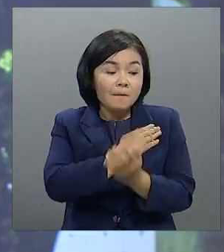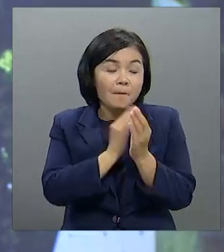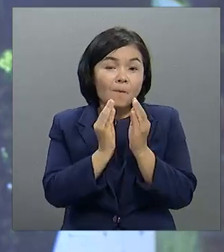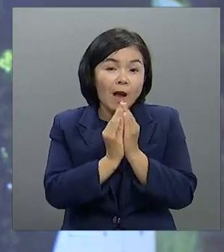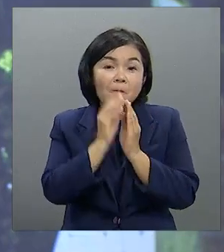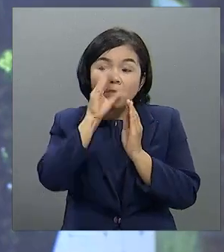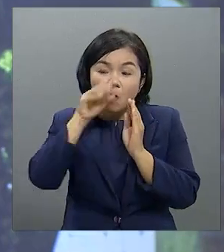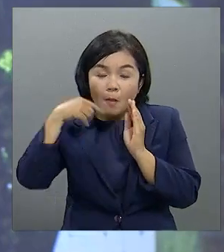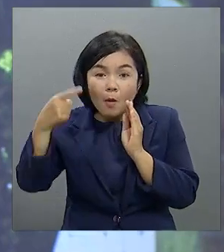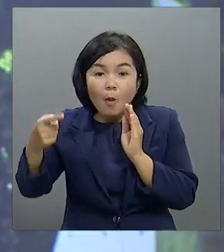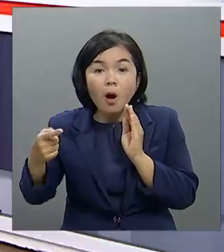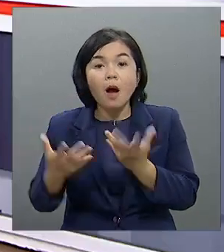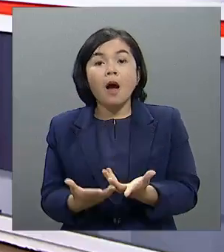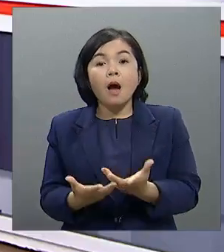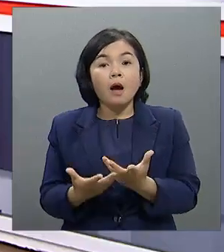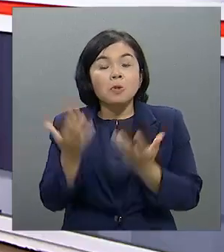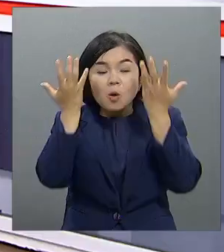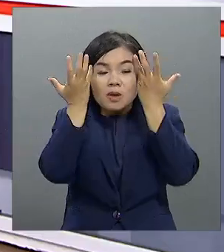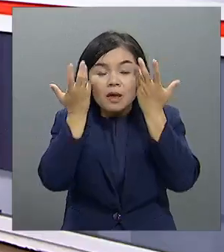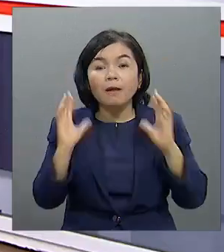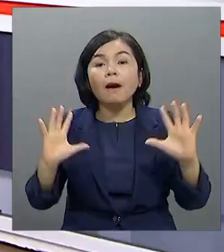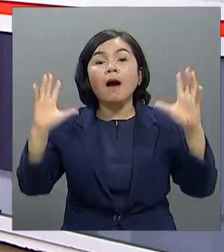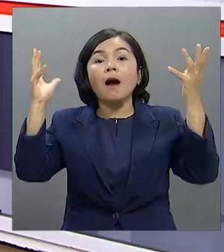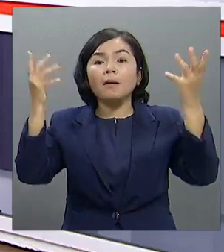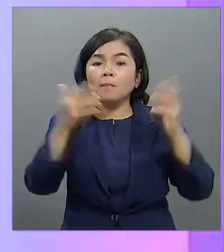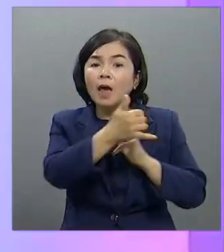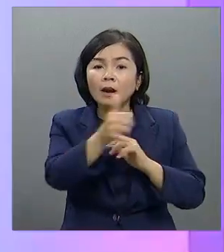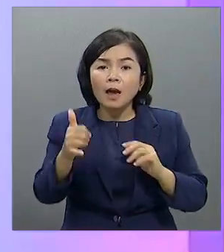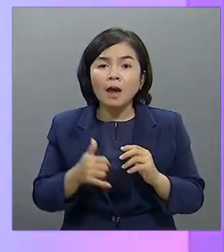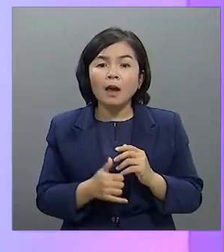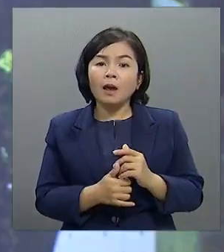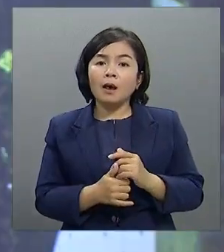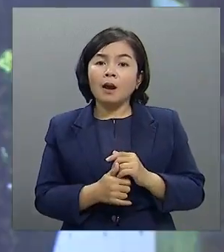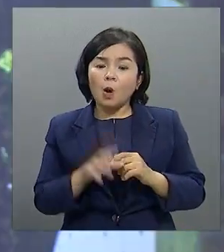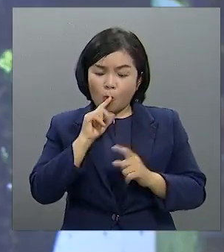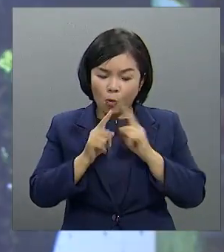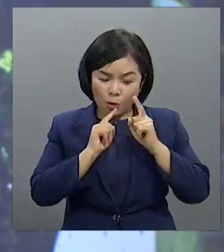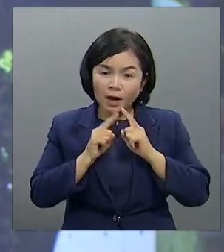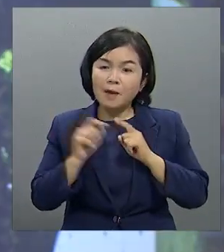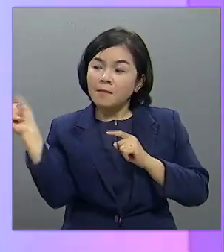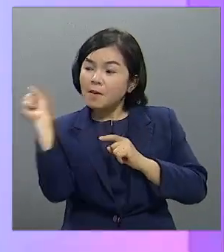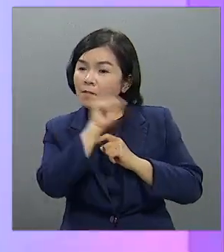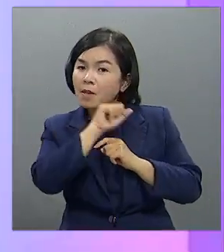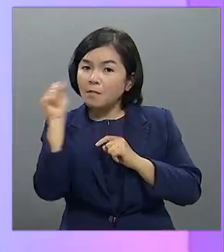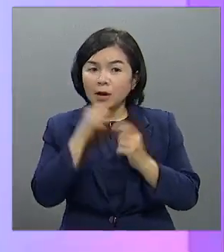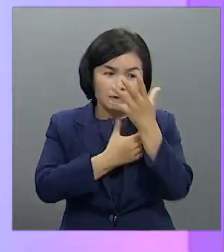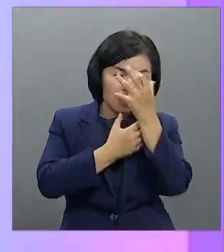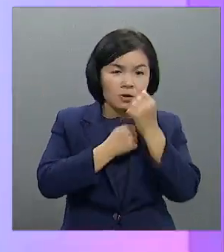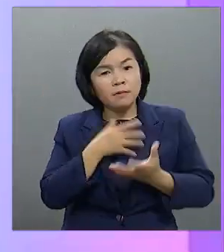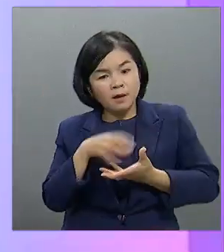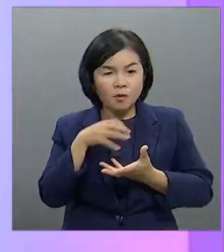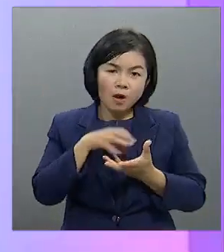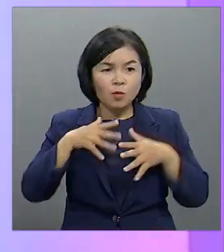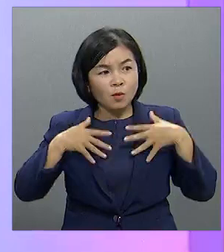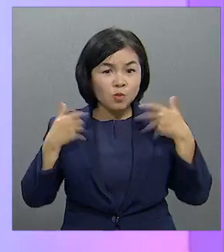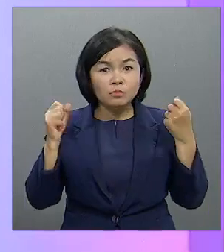ว่าอีกหน่อยเนี่ยเราอาจจะต้องมีการเปิดเพลงระหว่างที่เราจัดรายการอยู่นะแต่เราว่าจะ alert กว่านี้อีกอะไร จะได้แบบว่ามีความสุนทรีในการจั